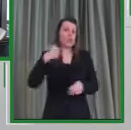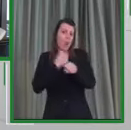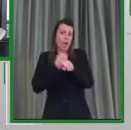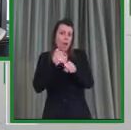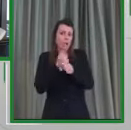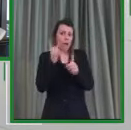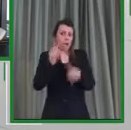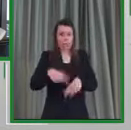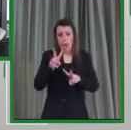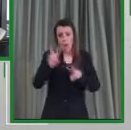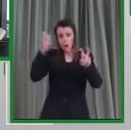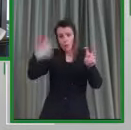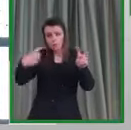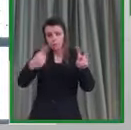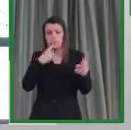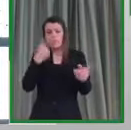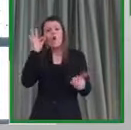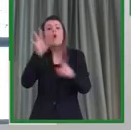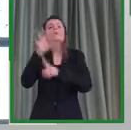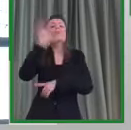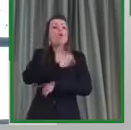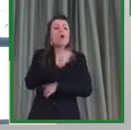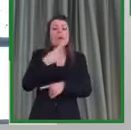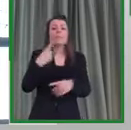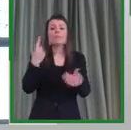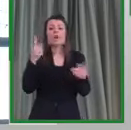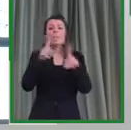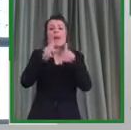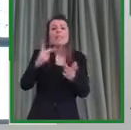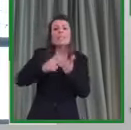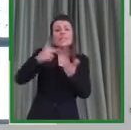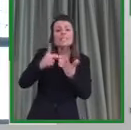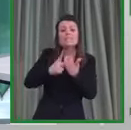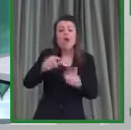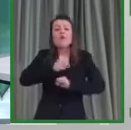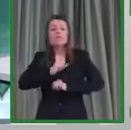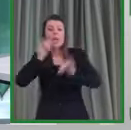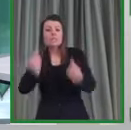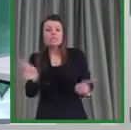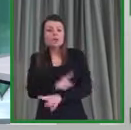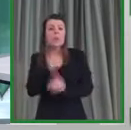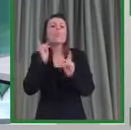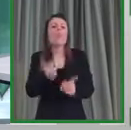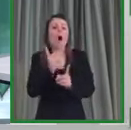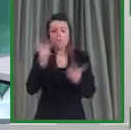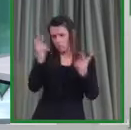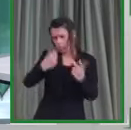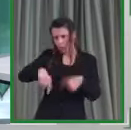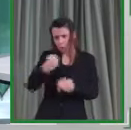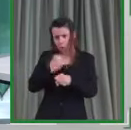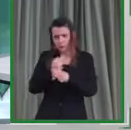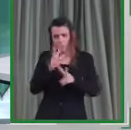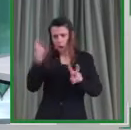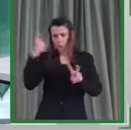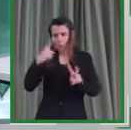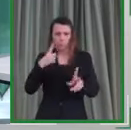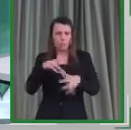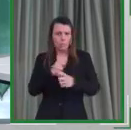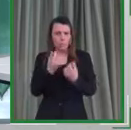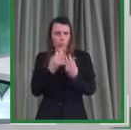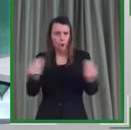per individuare quelli che sono i test affidabili certo stiamo lavorando molto da questo punto di vista qui rincorriamo